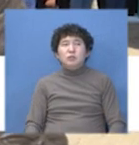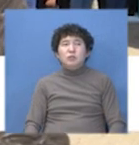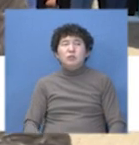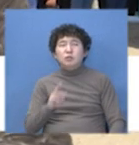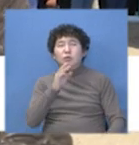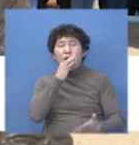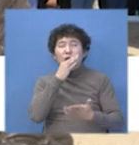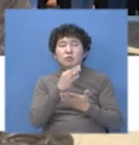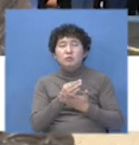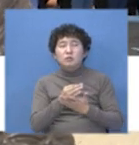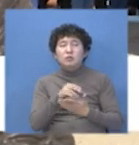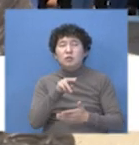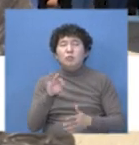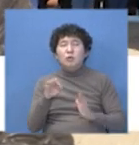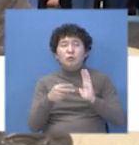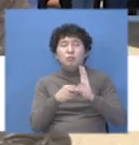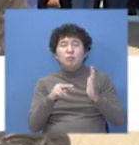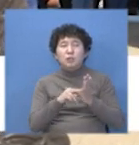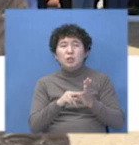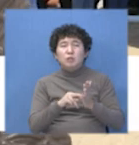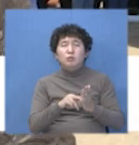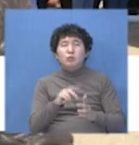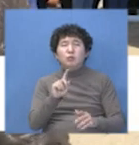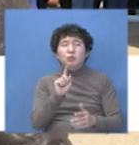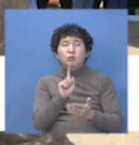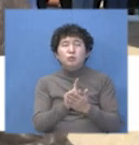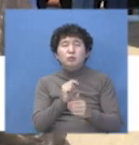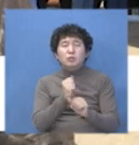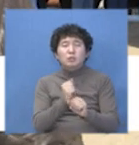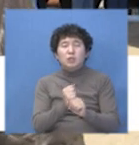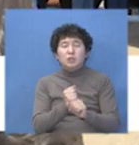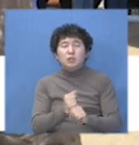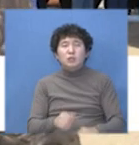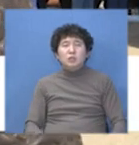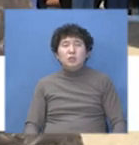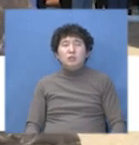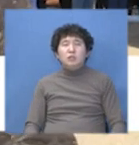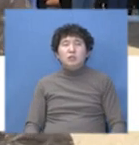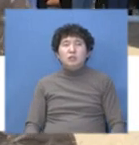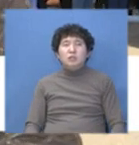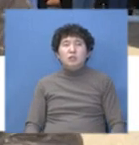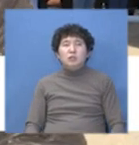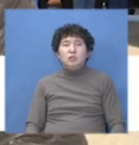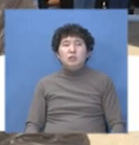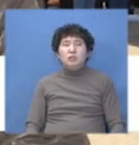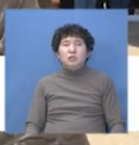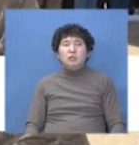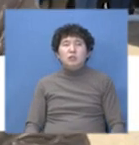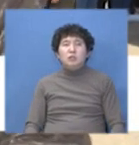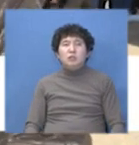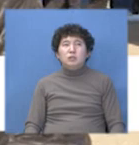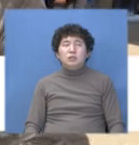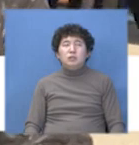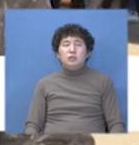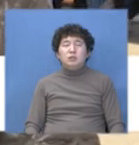жауапты жоспар бойынша кім не атқару керек, мысалы үшін киіз үй қалашығы, онан кейін мына кәсіпкерлік